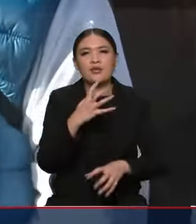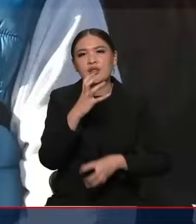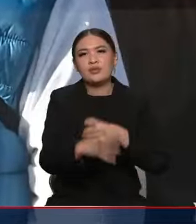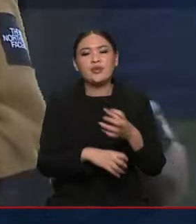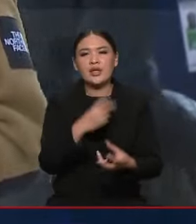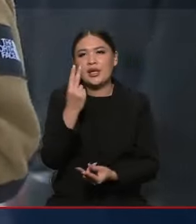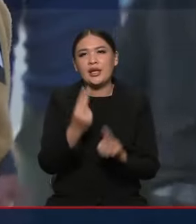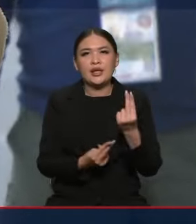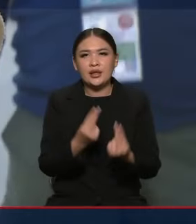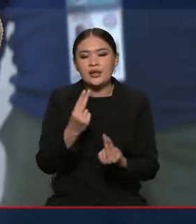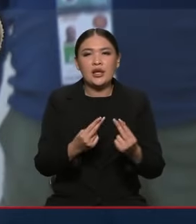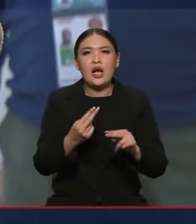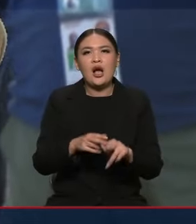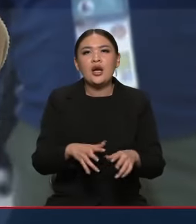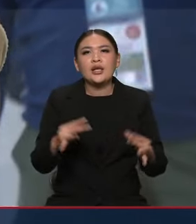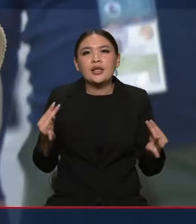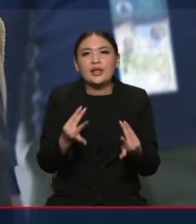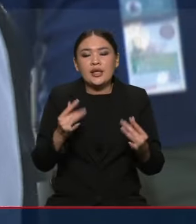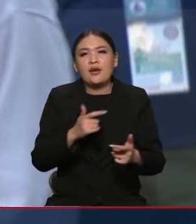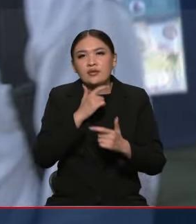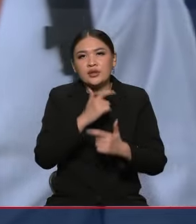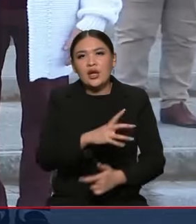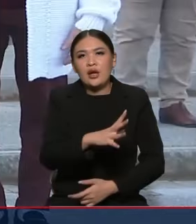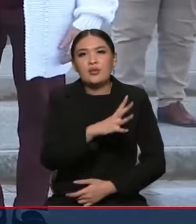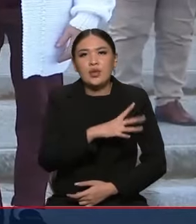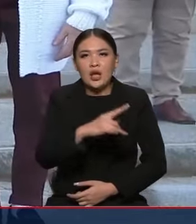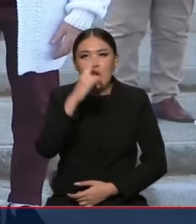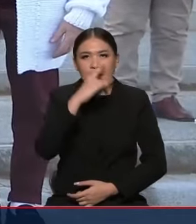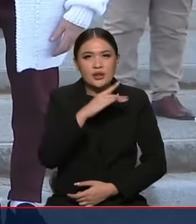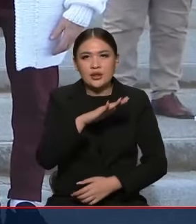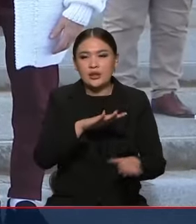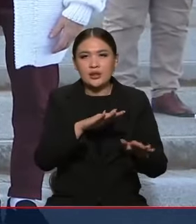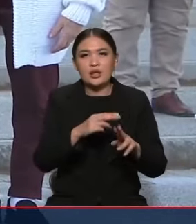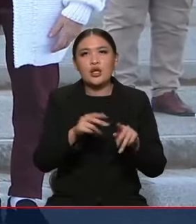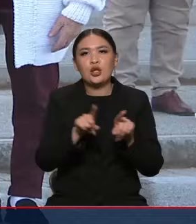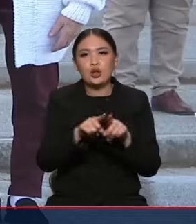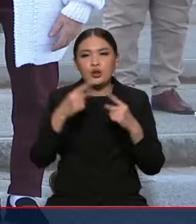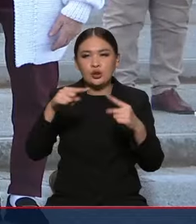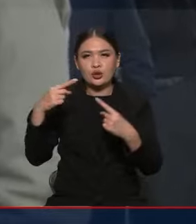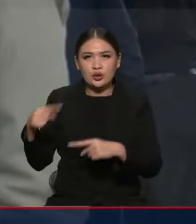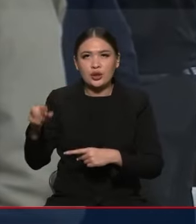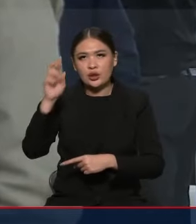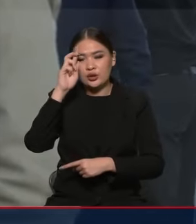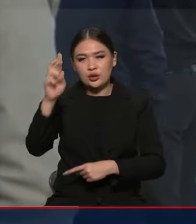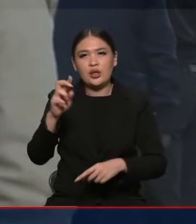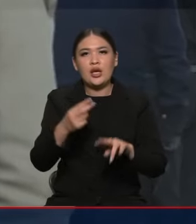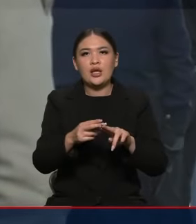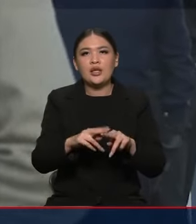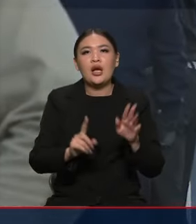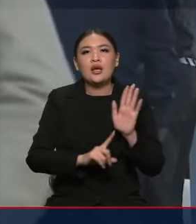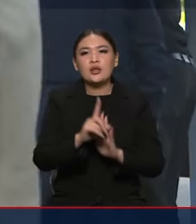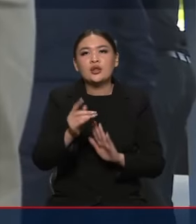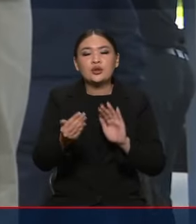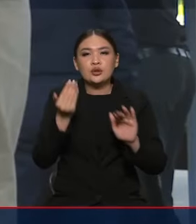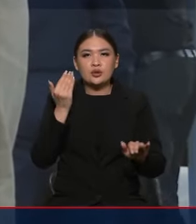игр кочевников. Огромный интерес к мероприятию проявили не только казахстанцы, но и иностранные туристы. Перед началом торжественного